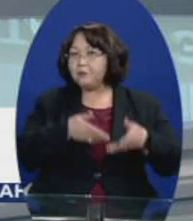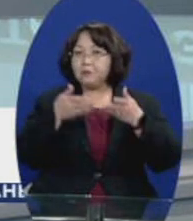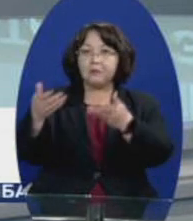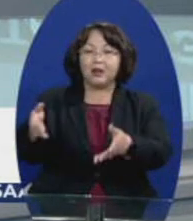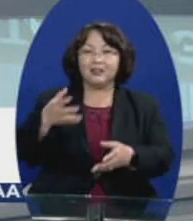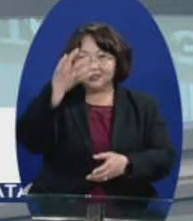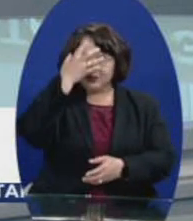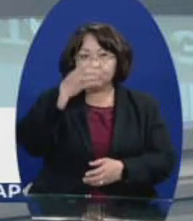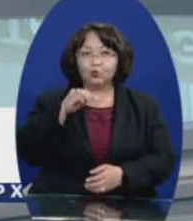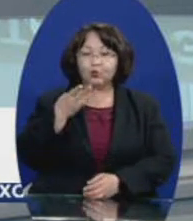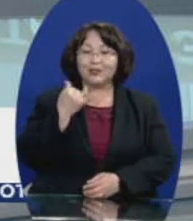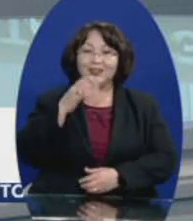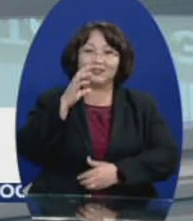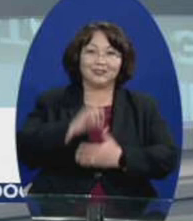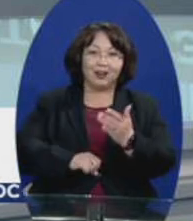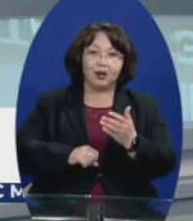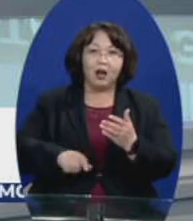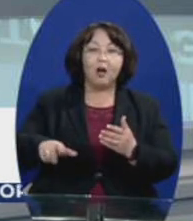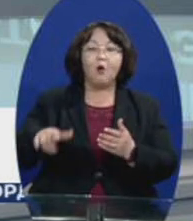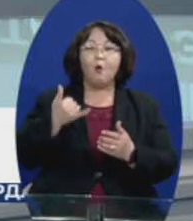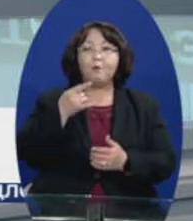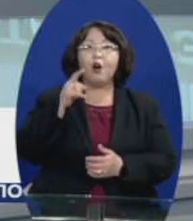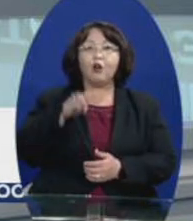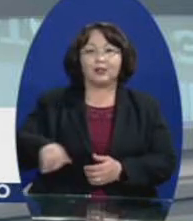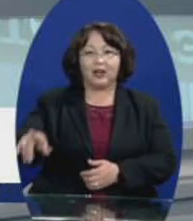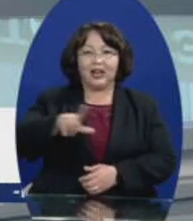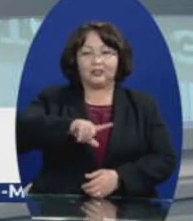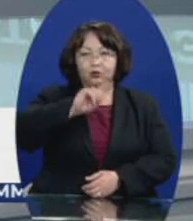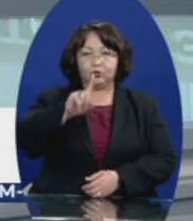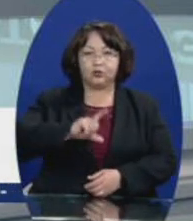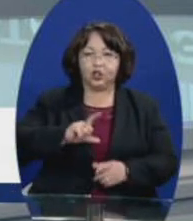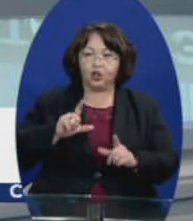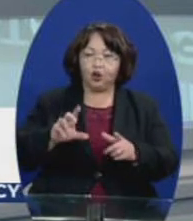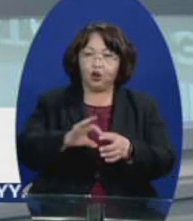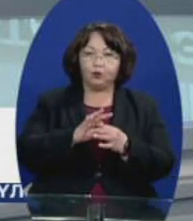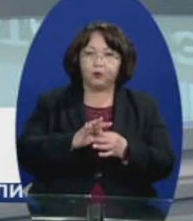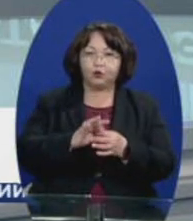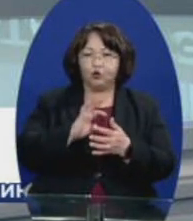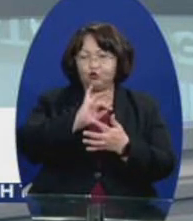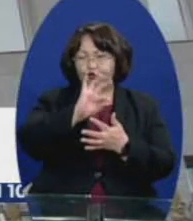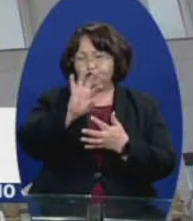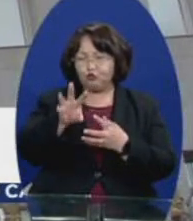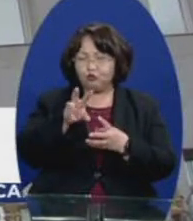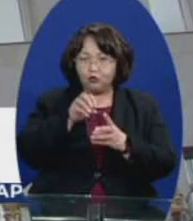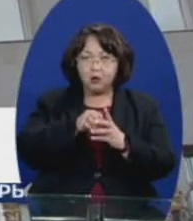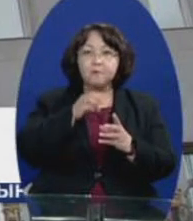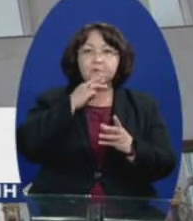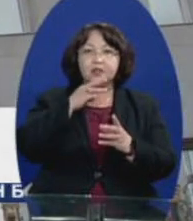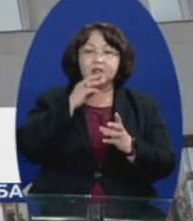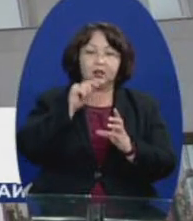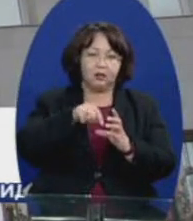тусгай зөвшөөрлүүд, нийслэлдэх газар олголтууд гээд иж бүр мэдээлэл багтаж байна.